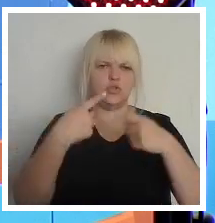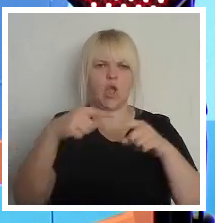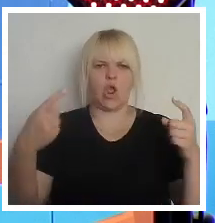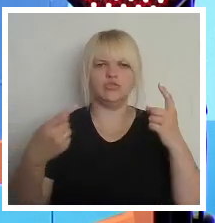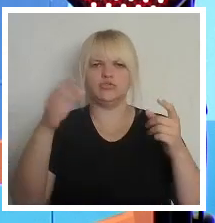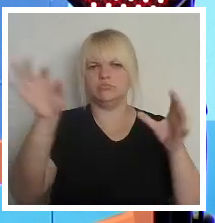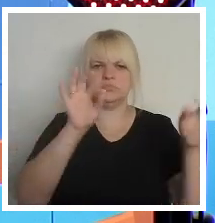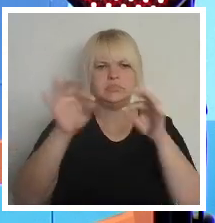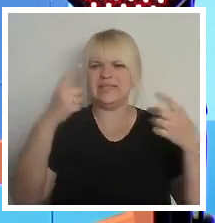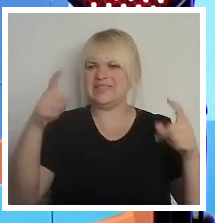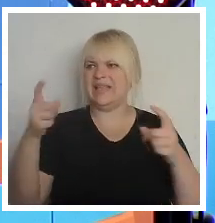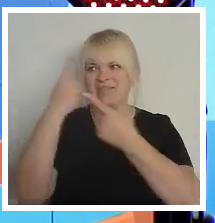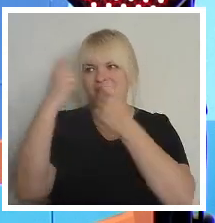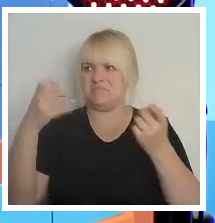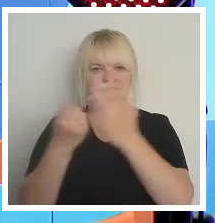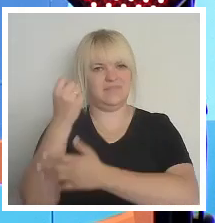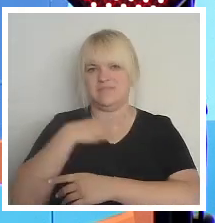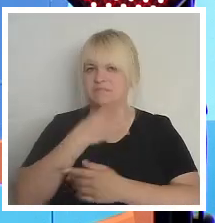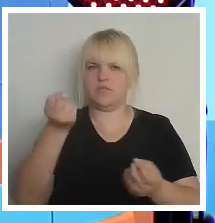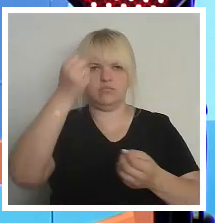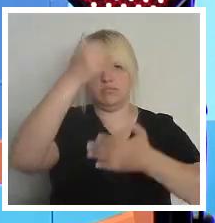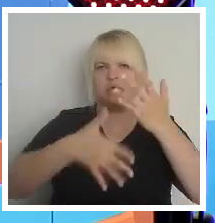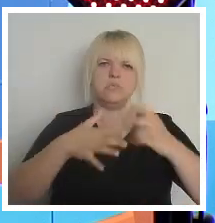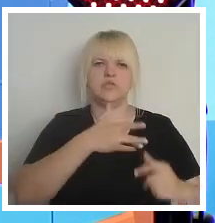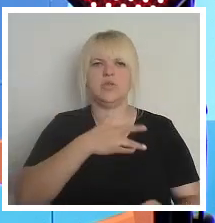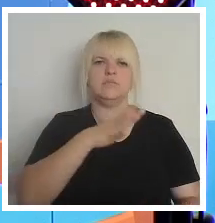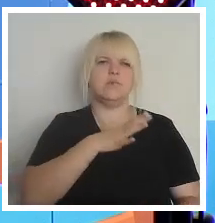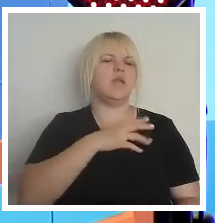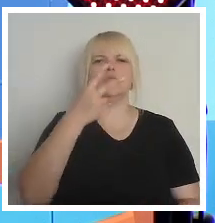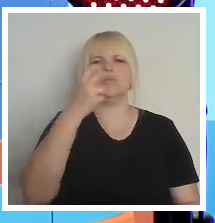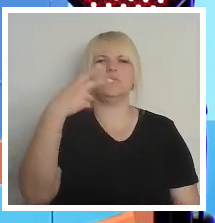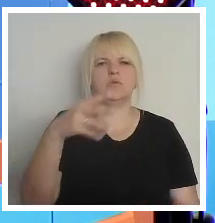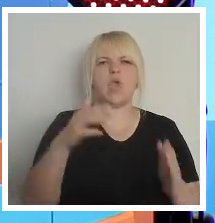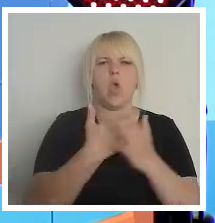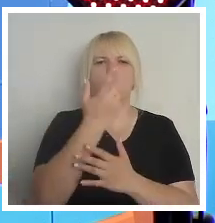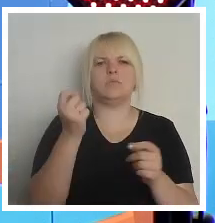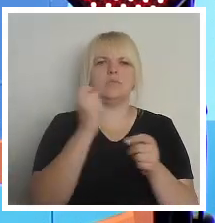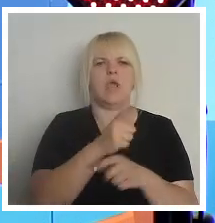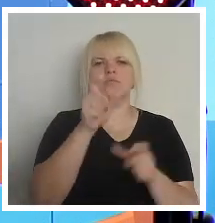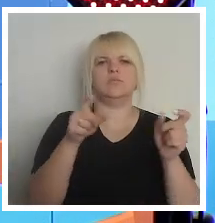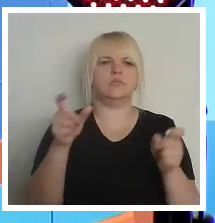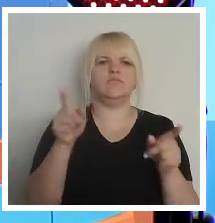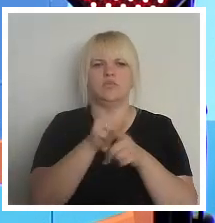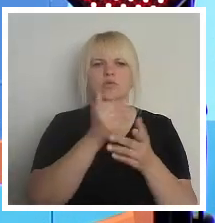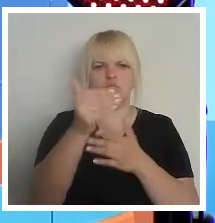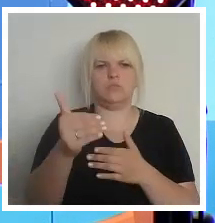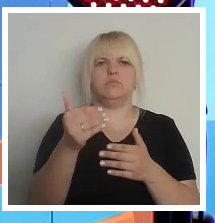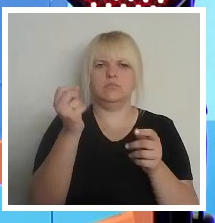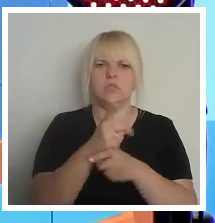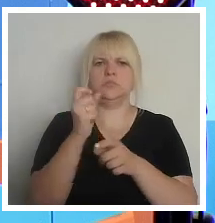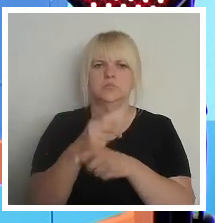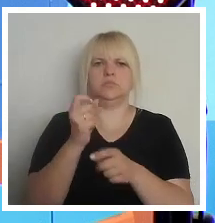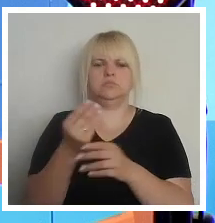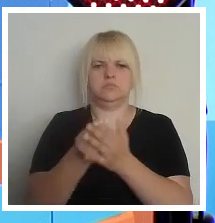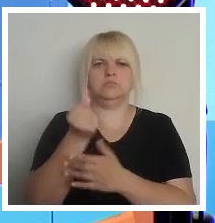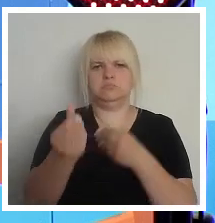neesoša informācija. Tur bija, ja nemaldos, kaut kādi 220 jauni abonenti, kļuva par regulāriem Delfa abonentiem tikai